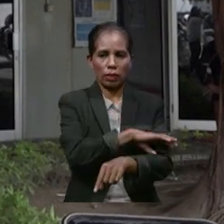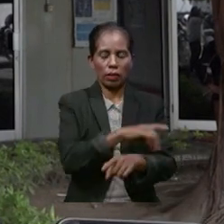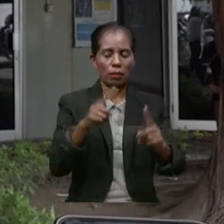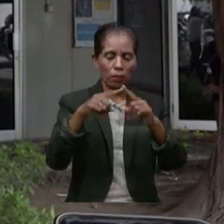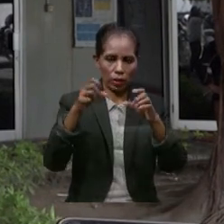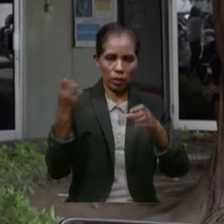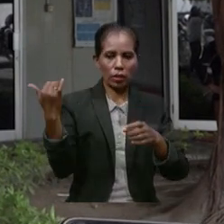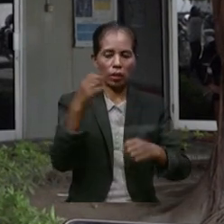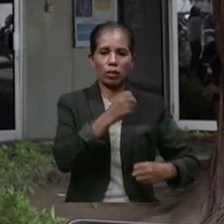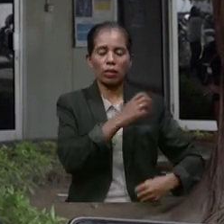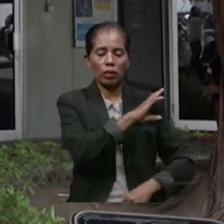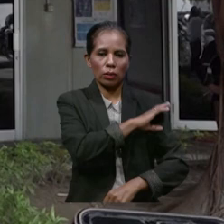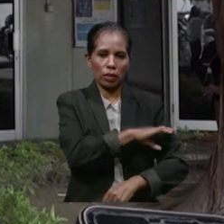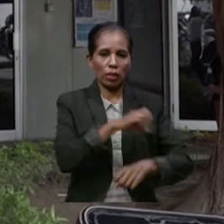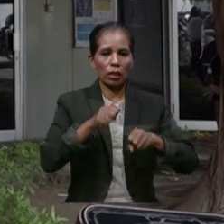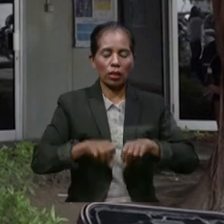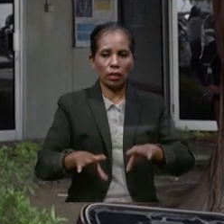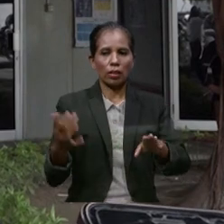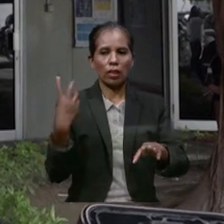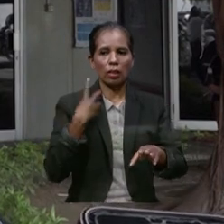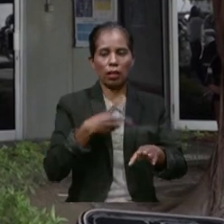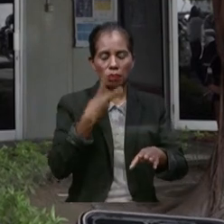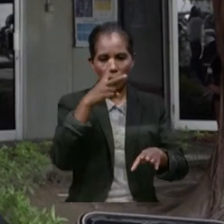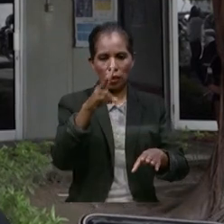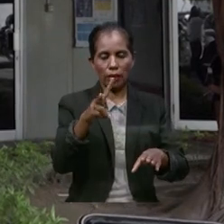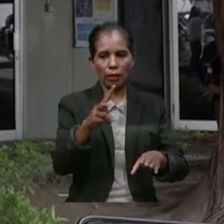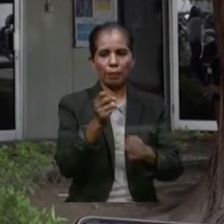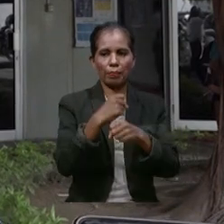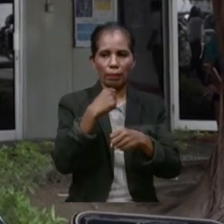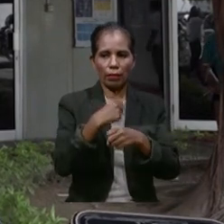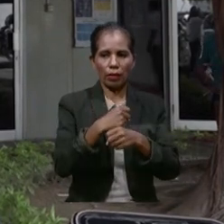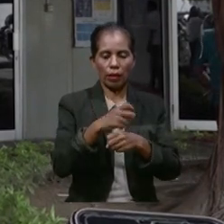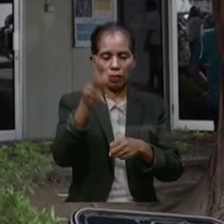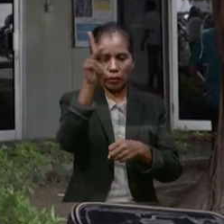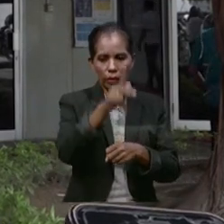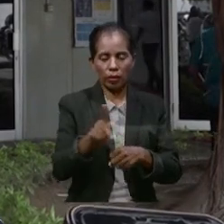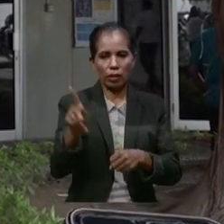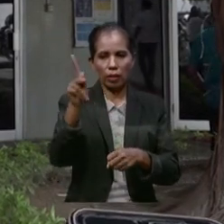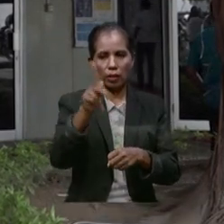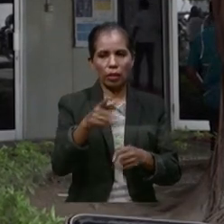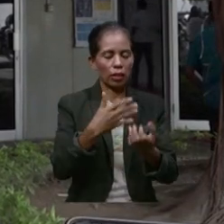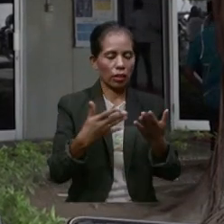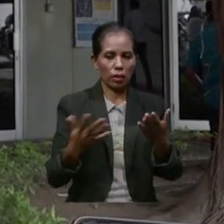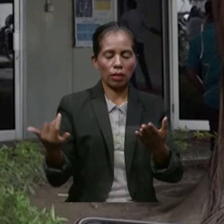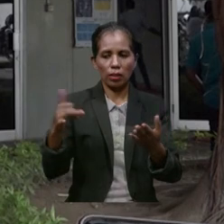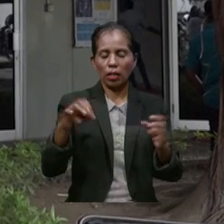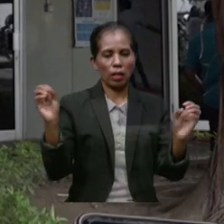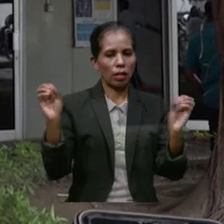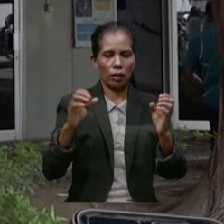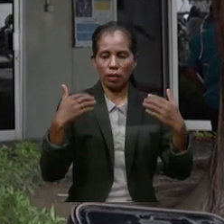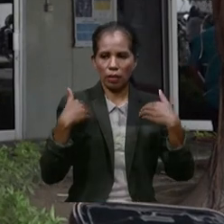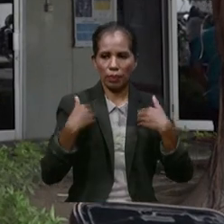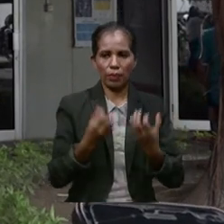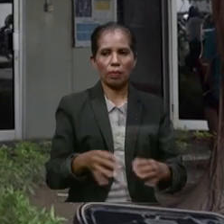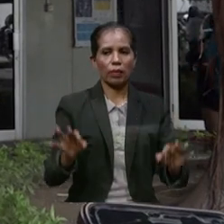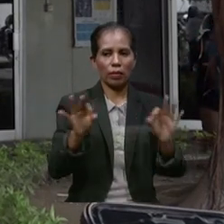sira Maritima sira di pesen kon amin di pesen kon tumba krai kalu fiskalisasi mos di pesen kon fasilitari basiran la dung iha. Importante